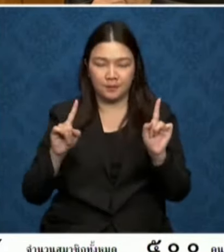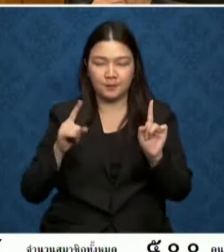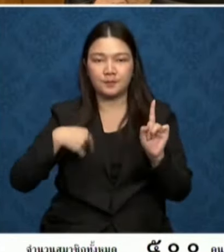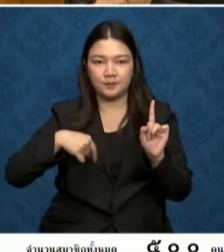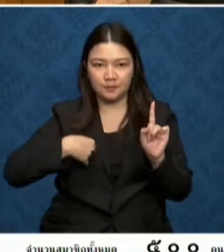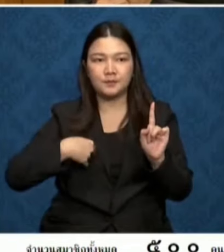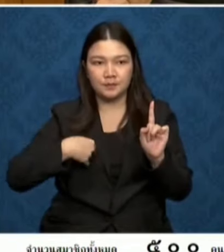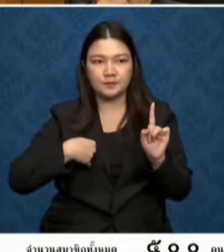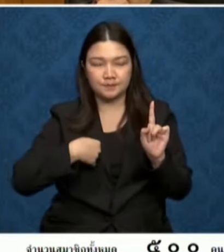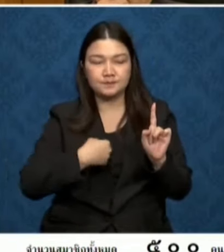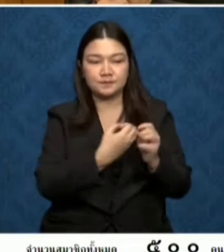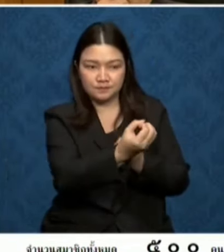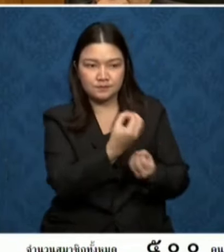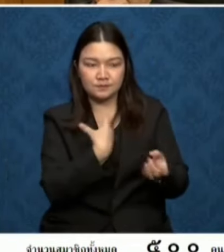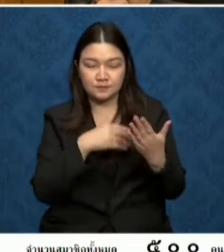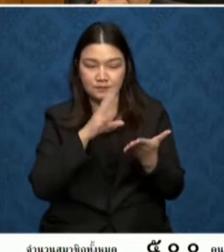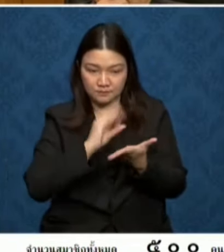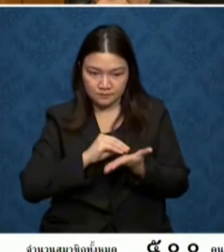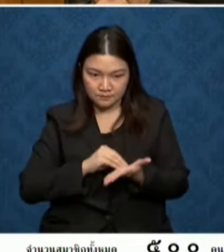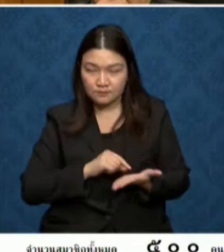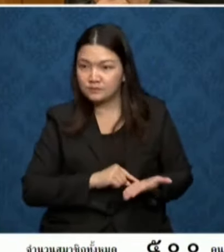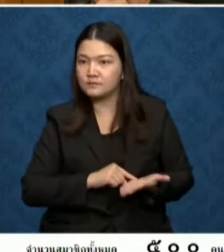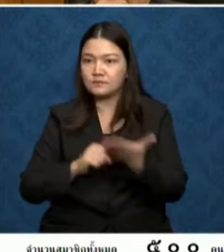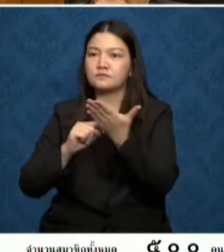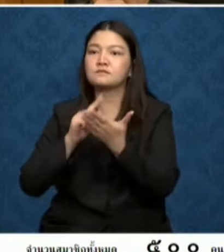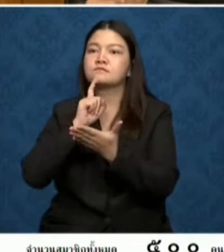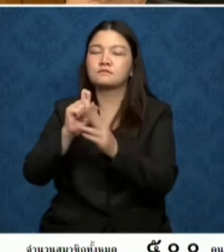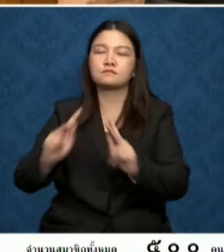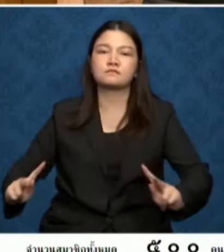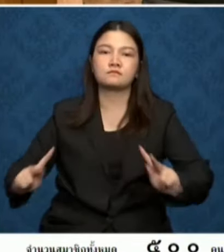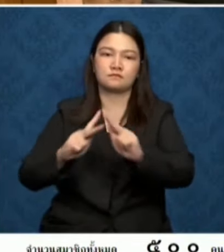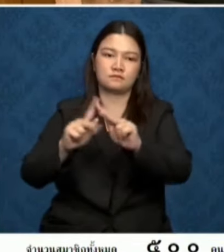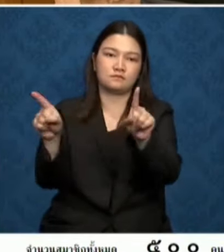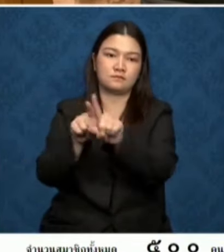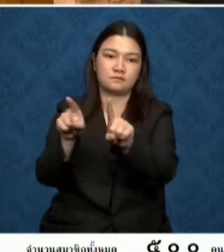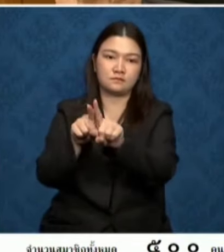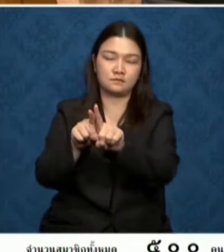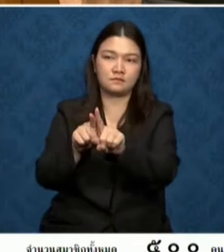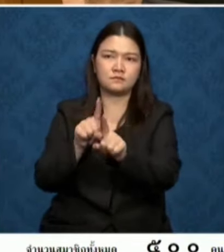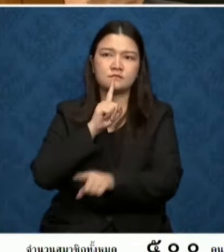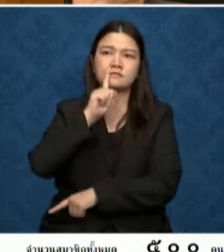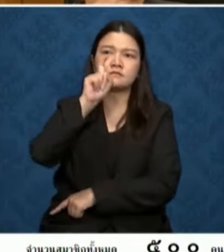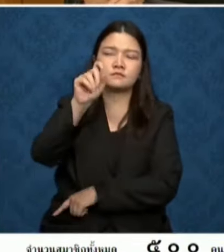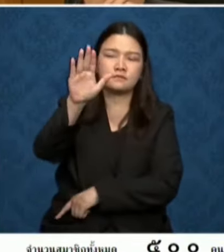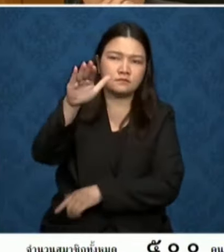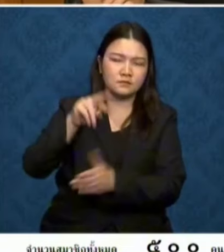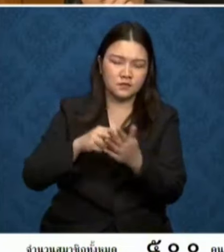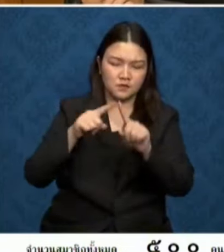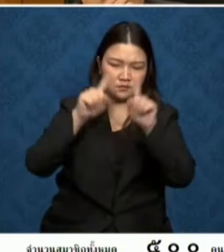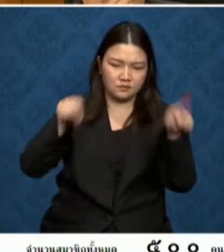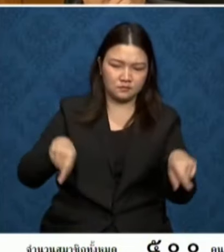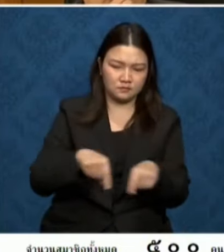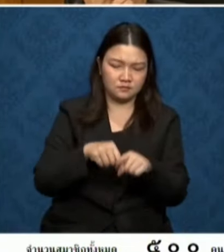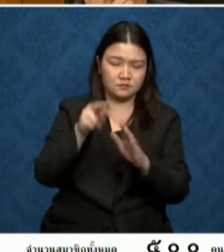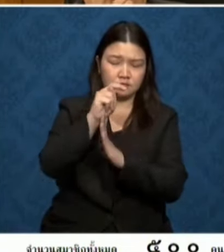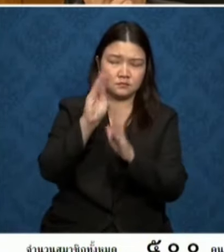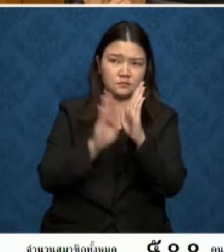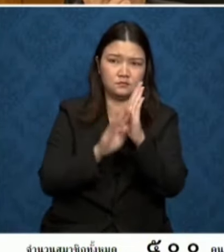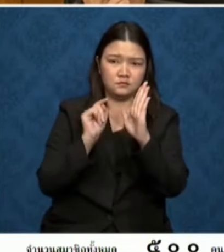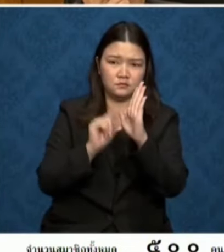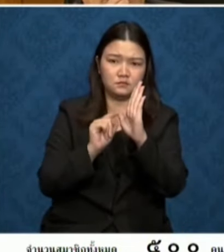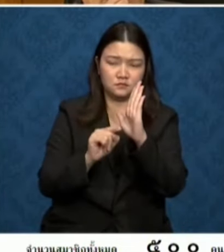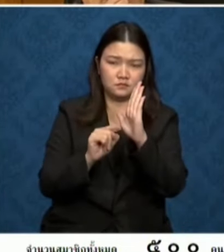ราก็ตั้งเป็นข้อสังเกตไปที่หน่วยงานเช่นเดียวกันครับว่าไอ้นโยบายที่จะนำป